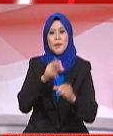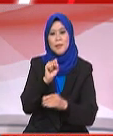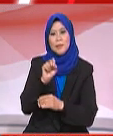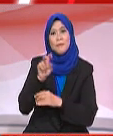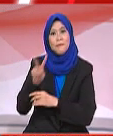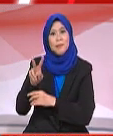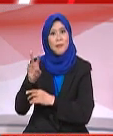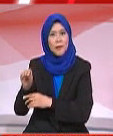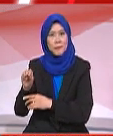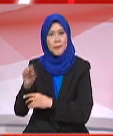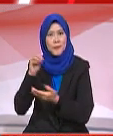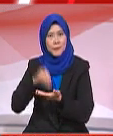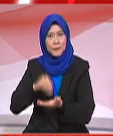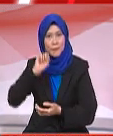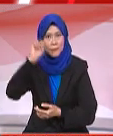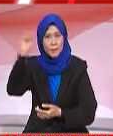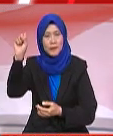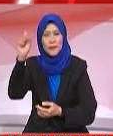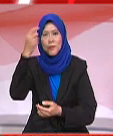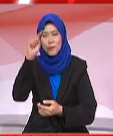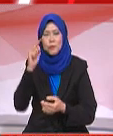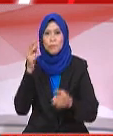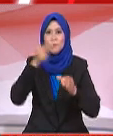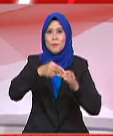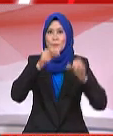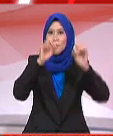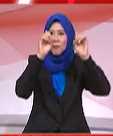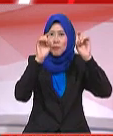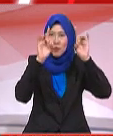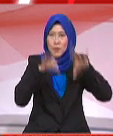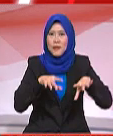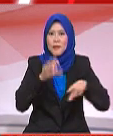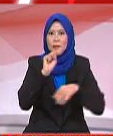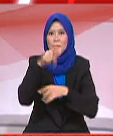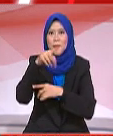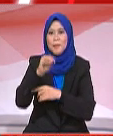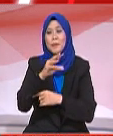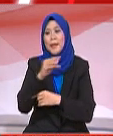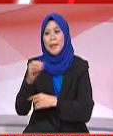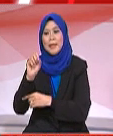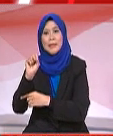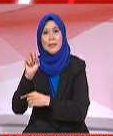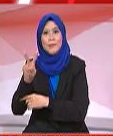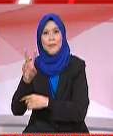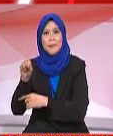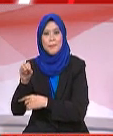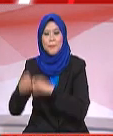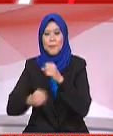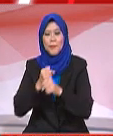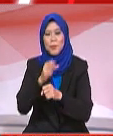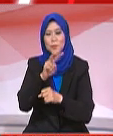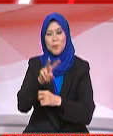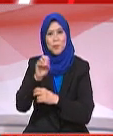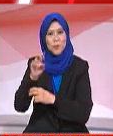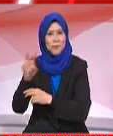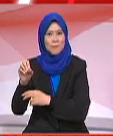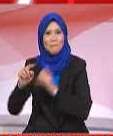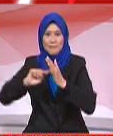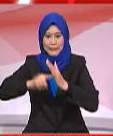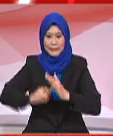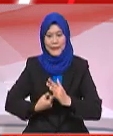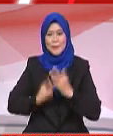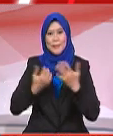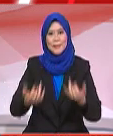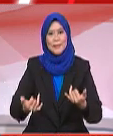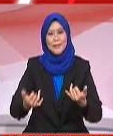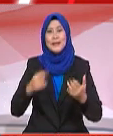Malaysia SVM di Sabah menduduki peperiksaan SPM dan SVM bagi tahun 2020 bermula hari ini sehingga